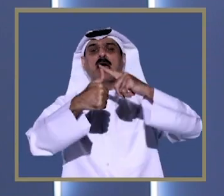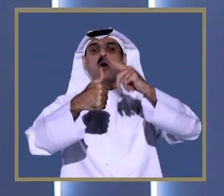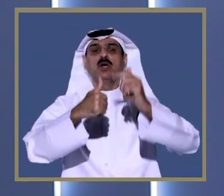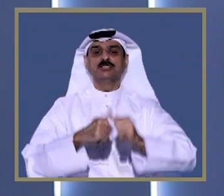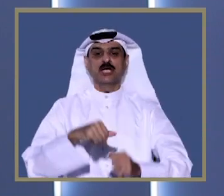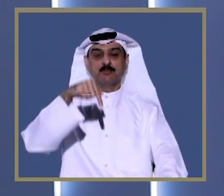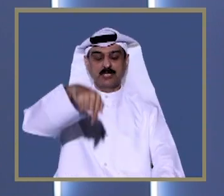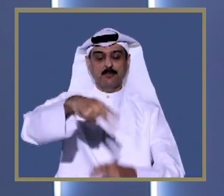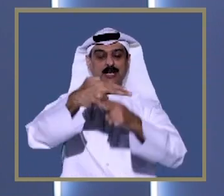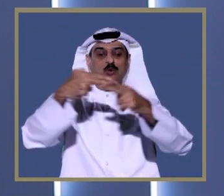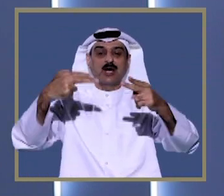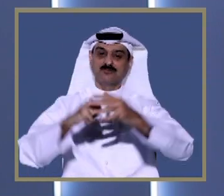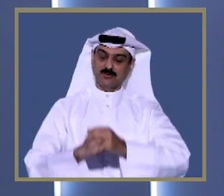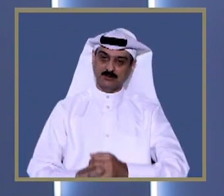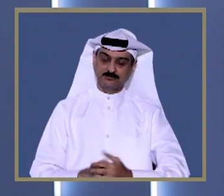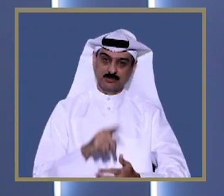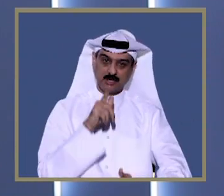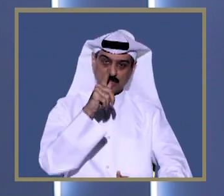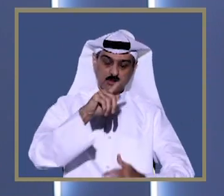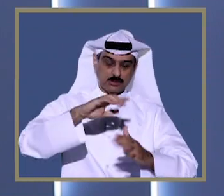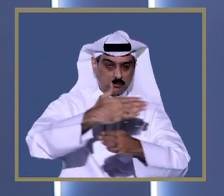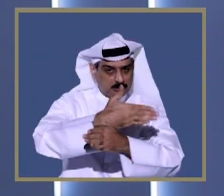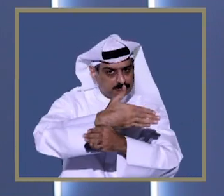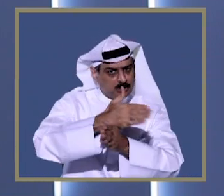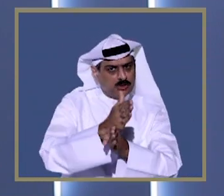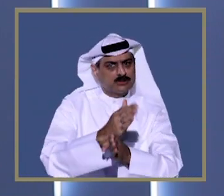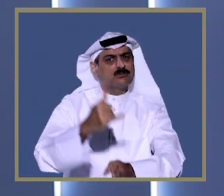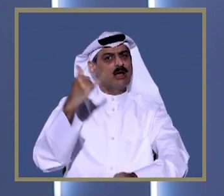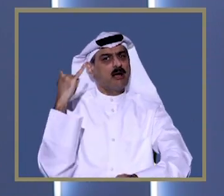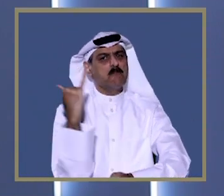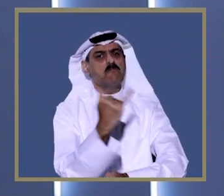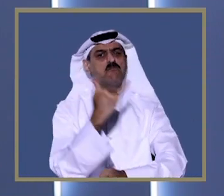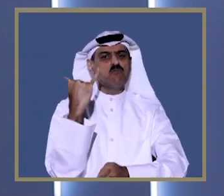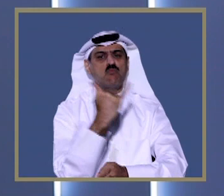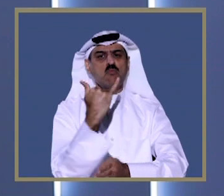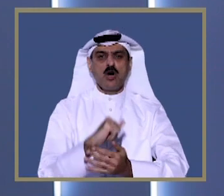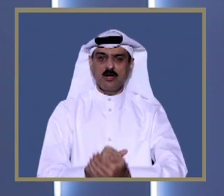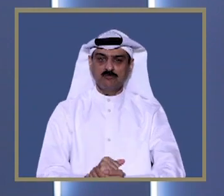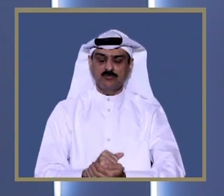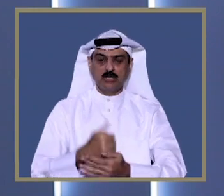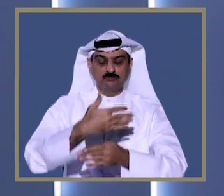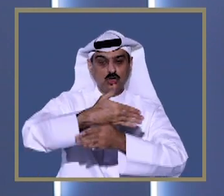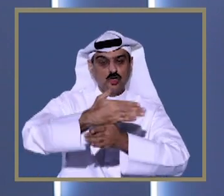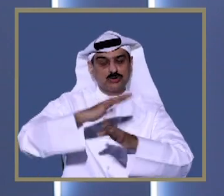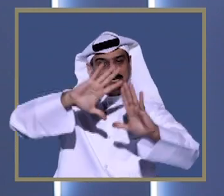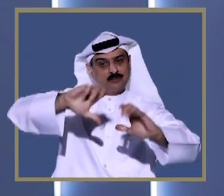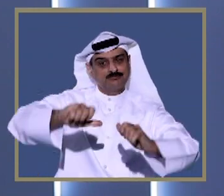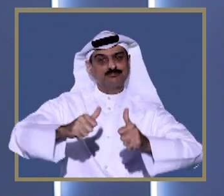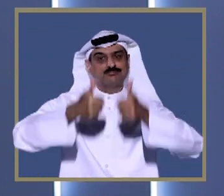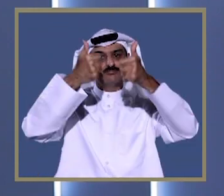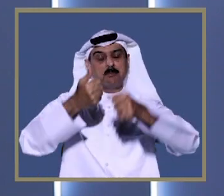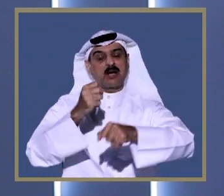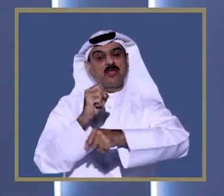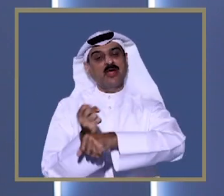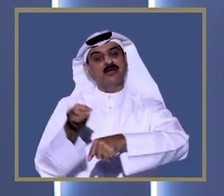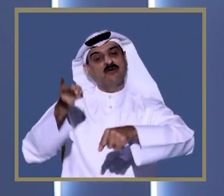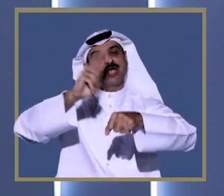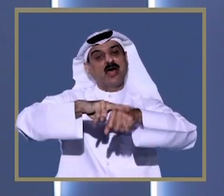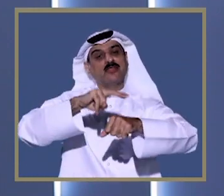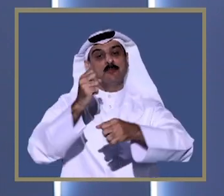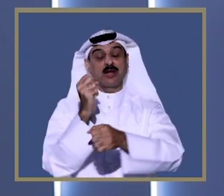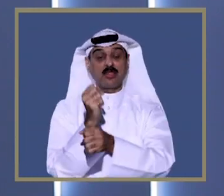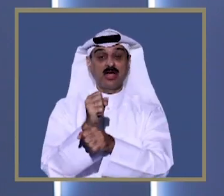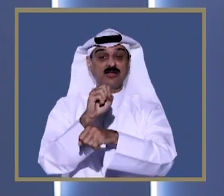التنمية في الكويت. نتكلم عن إصلاح جذري، إصلاح في هيكلية التعليم،